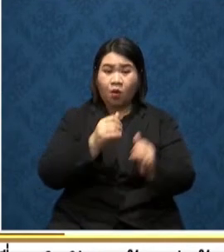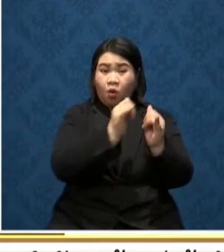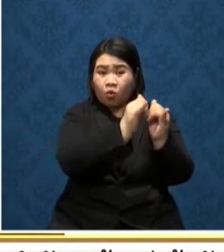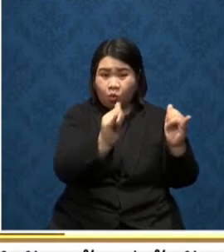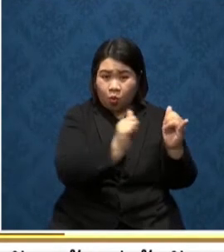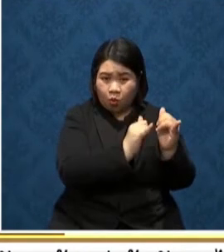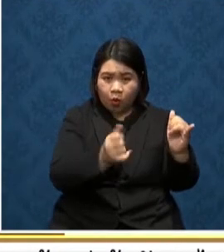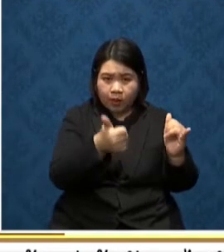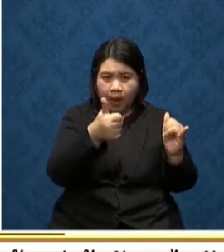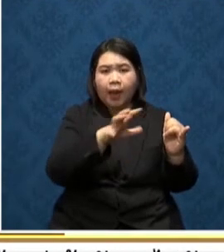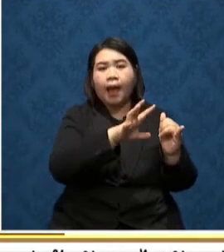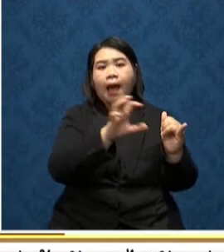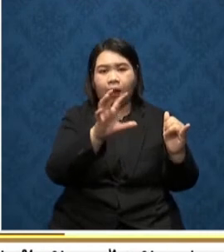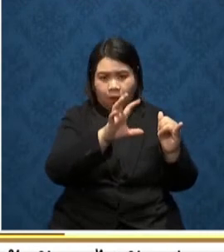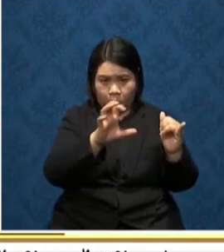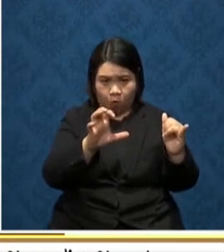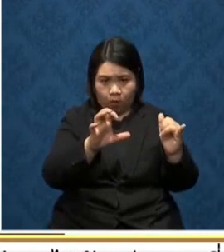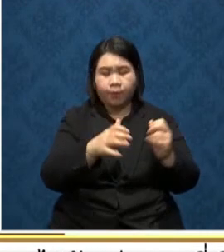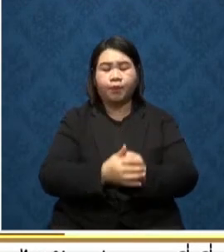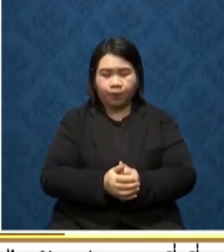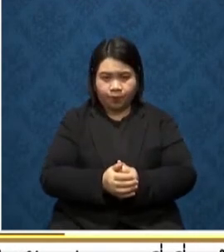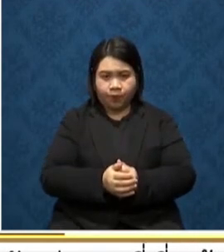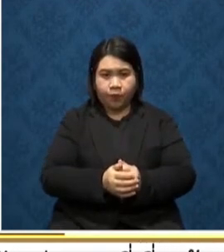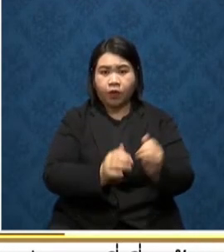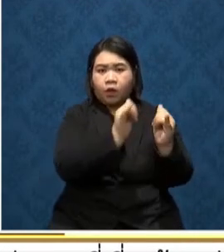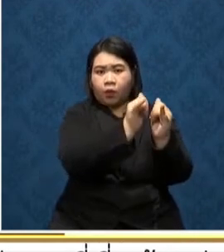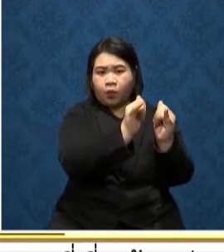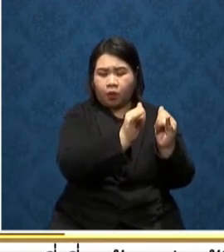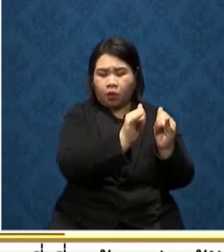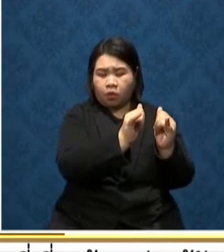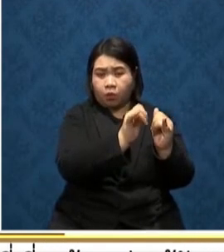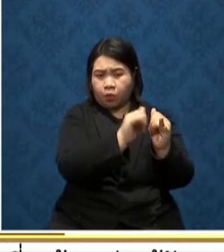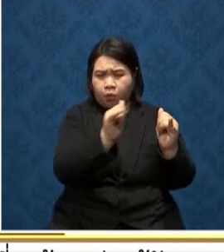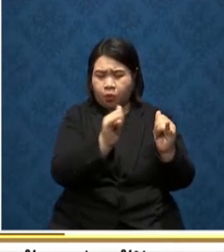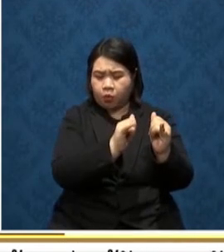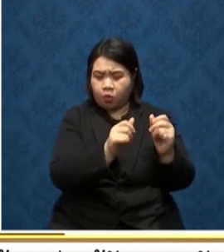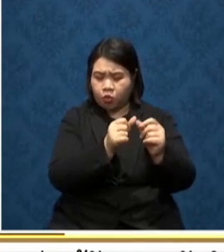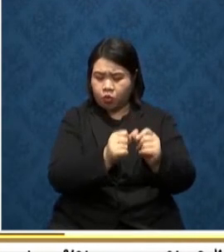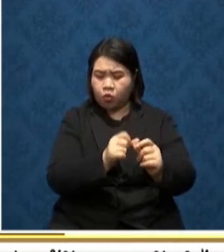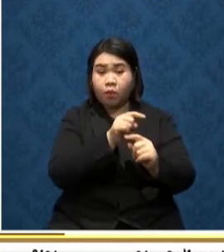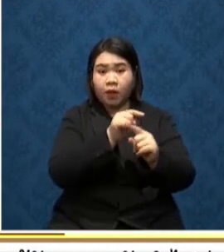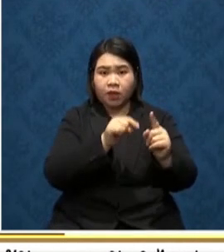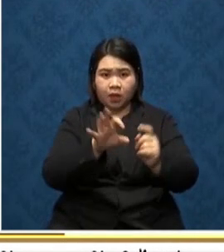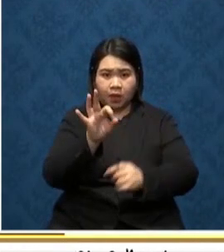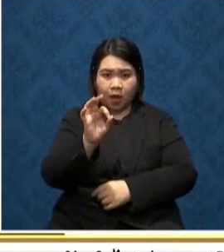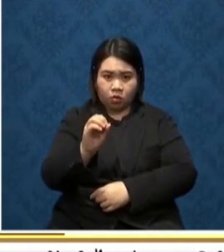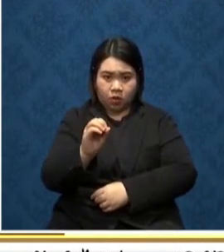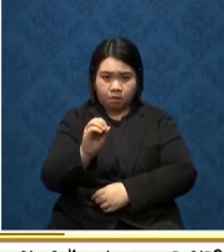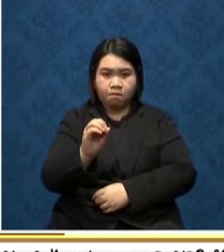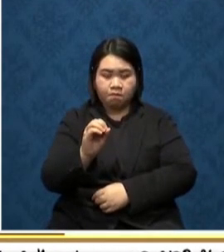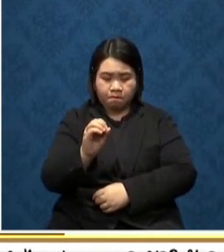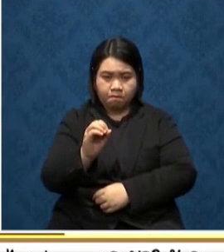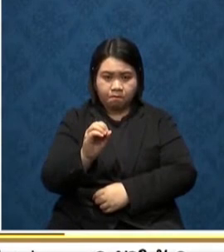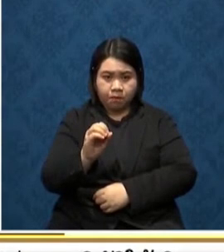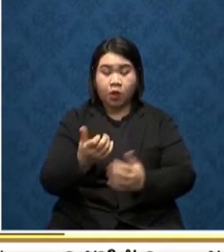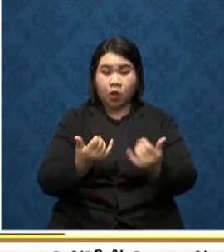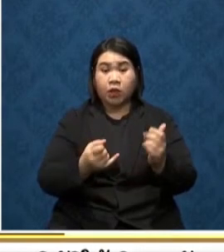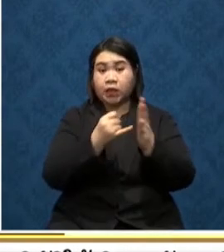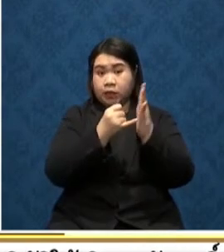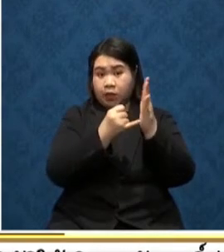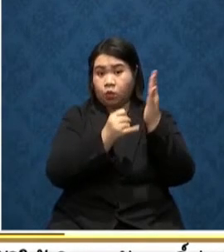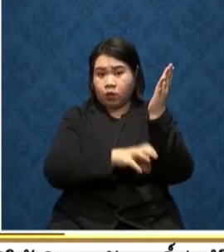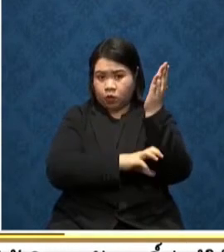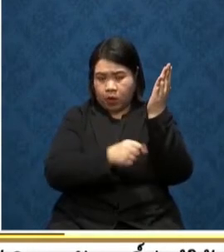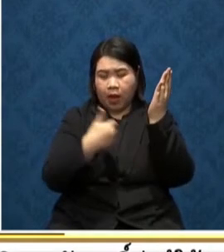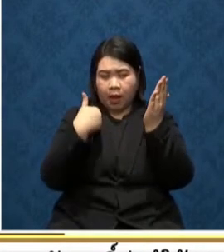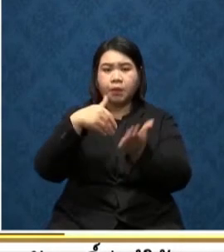ีอัตราความการคลเตรีงขนานี้ทโงบลสงขาก็ประมาณ 90%จักวสงขายัมีโ